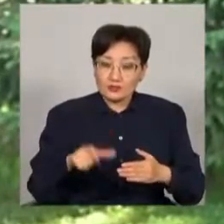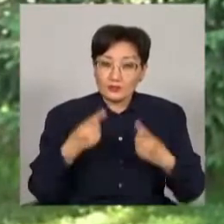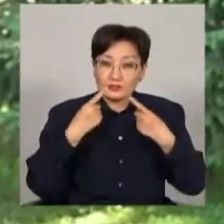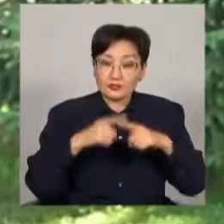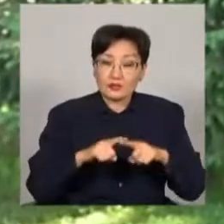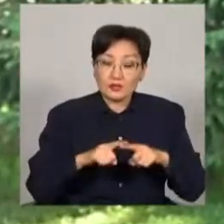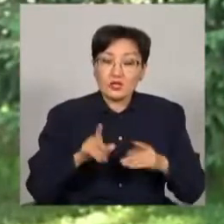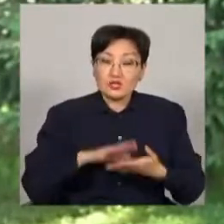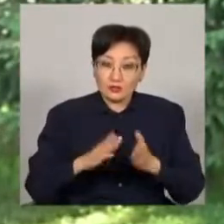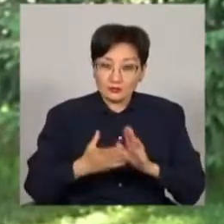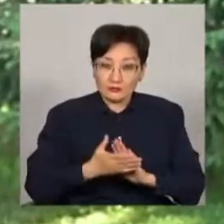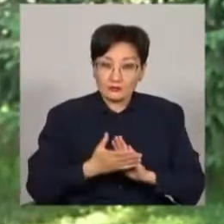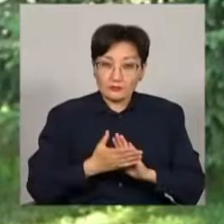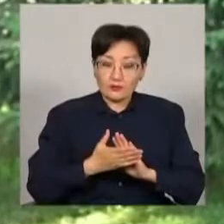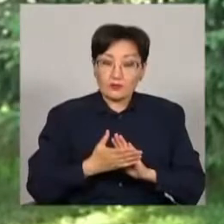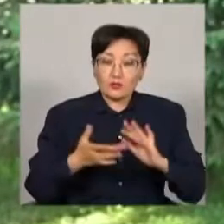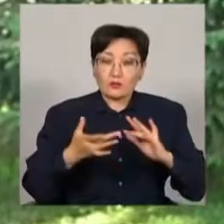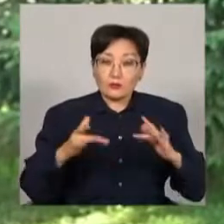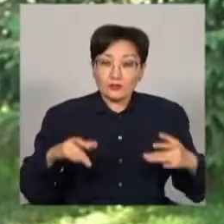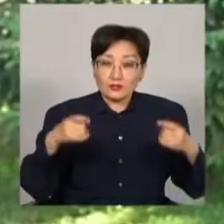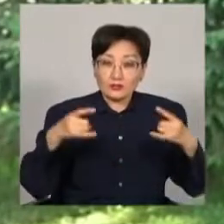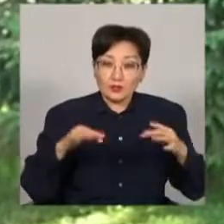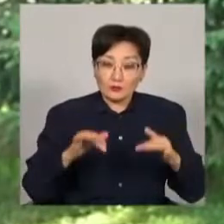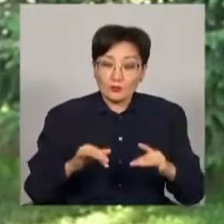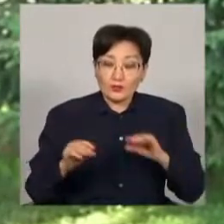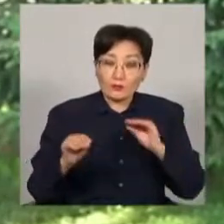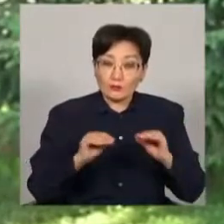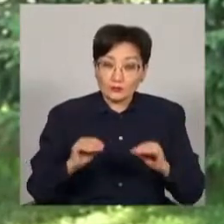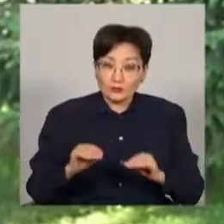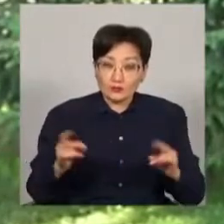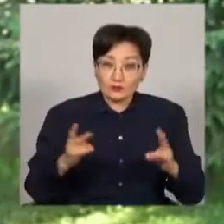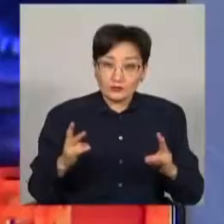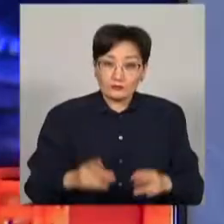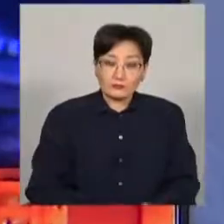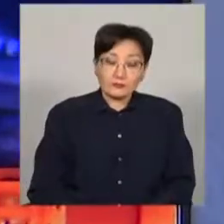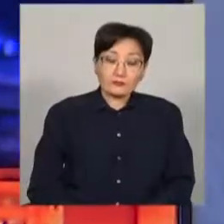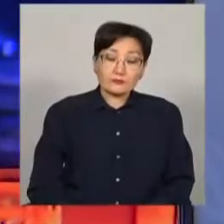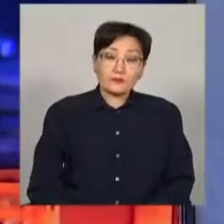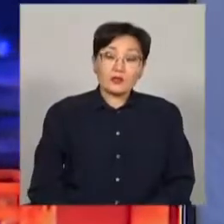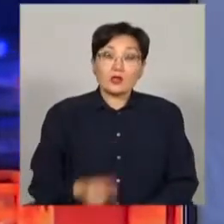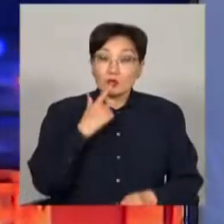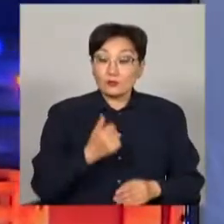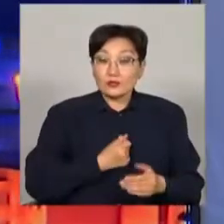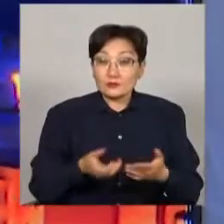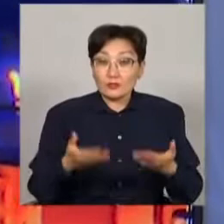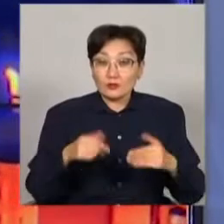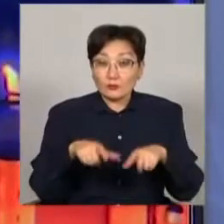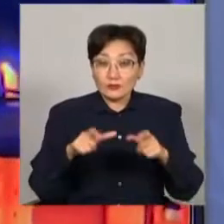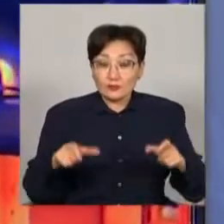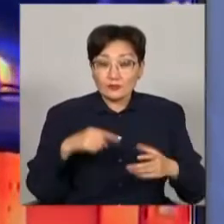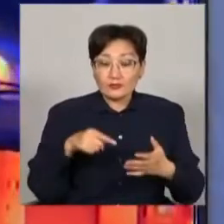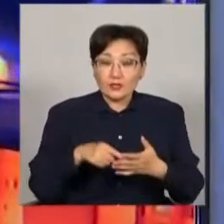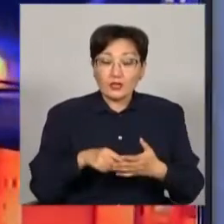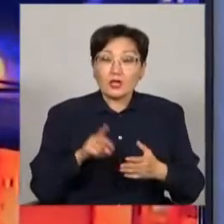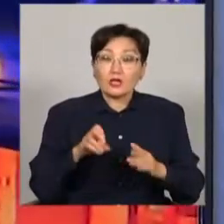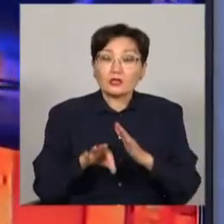техникалық әлеуетін, цифрлық әлеуетін жасақтау өте маңызды болып жатқанда жайы бар. Әскерге шақырылатын азаматтар қалай